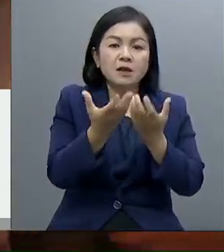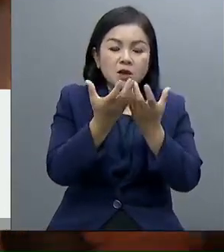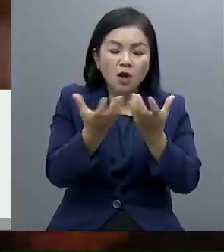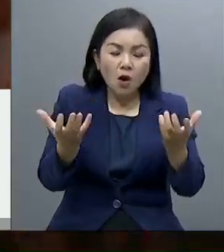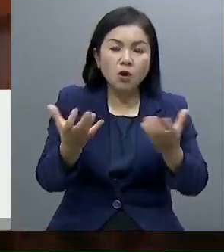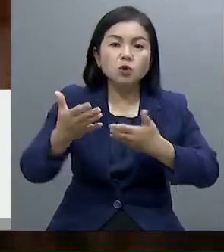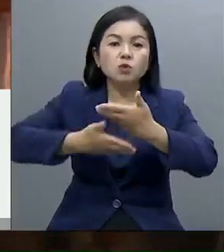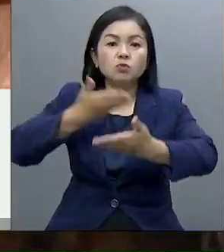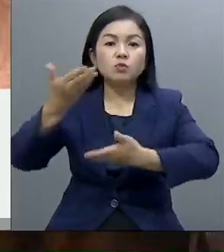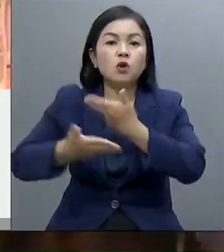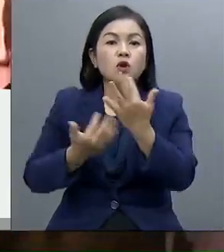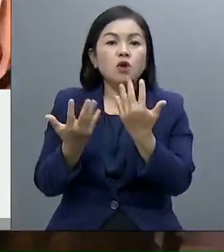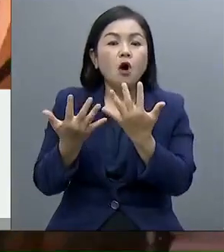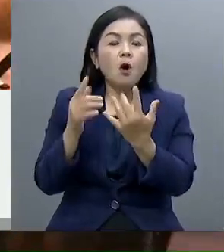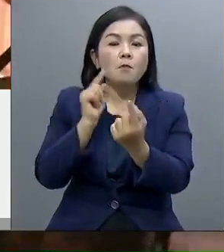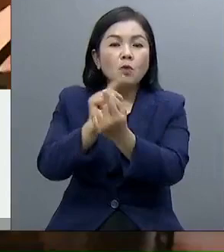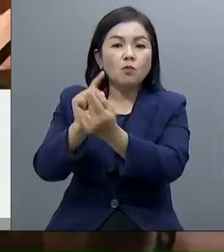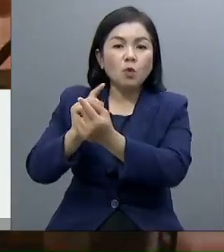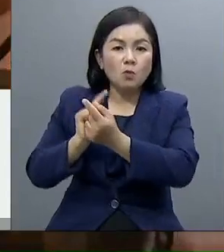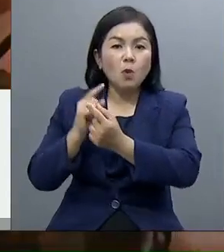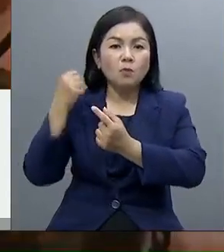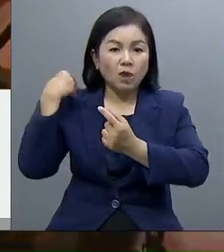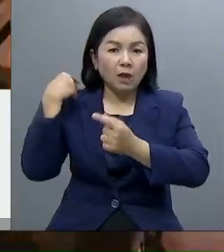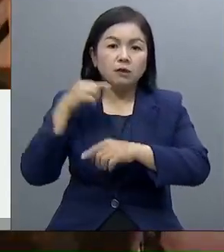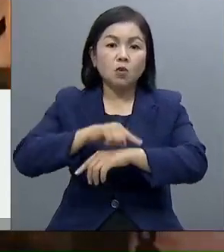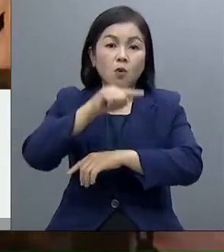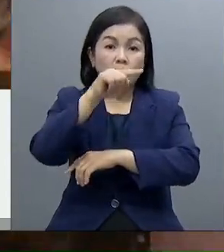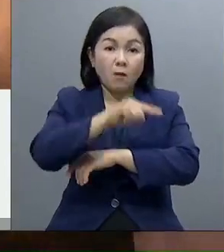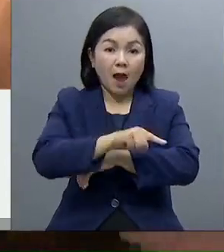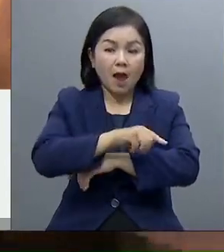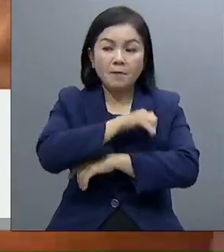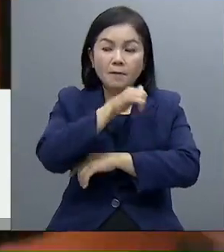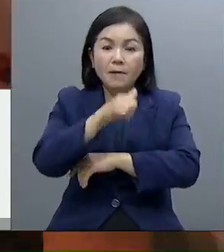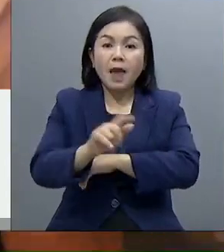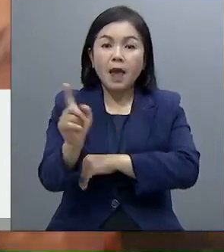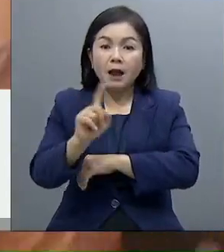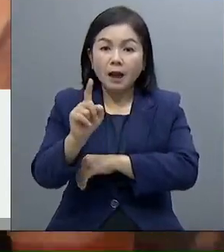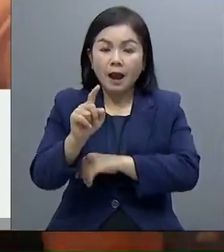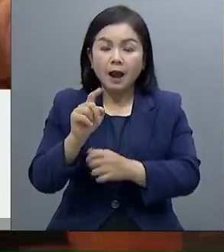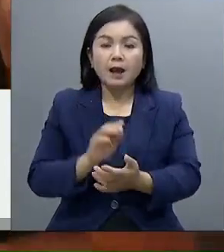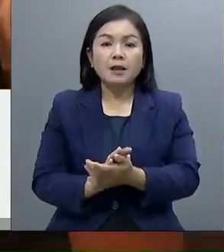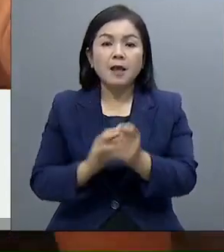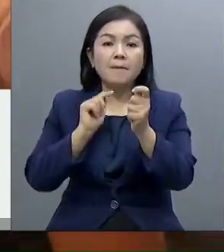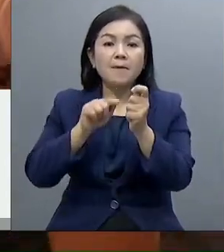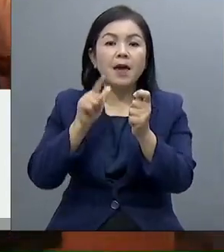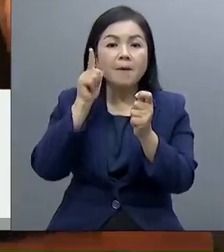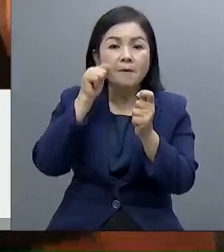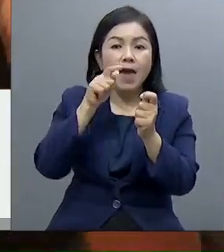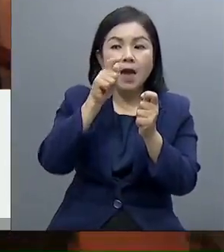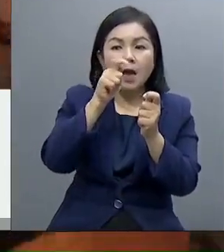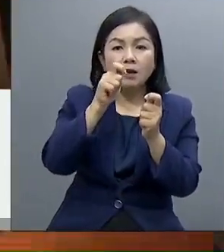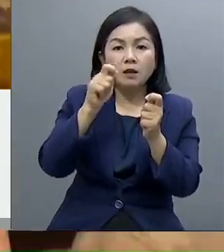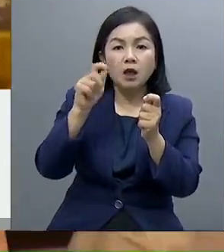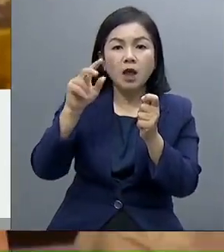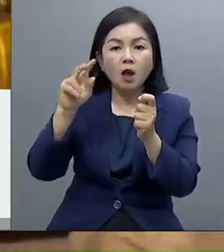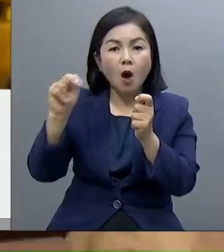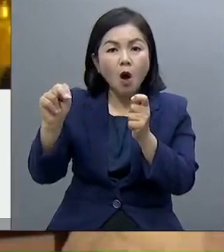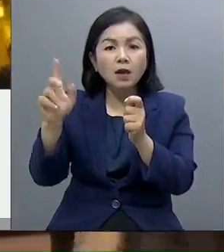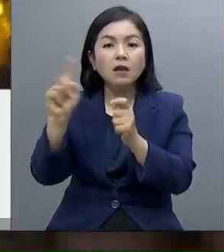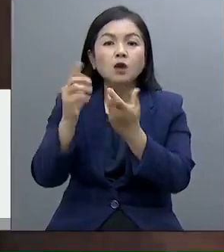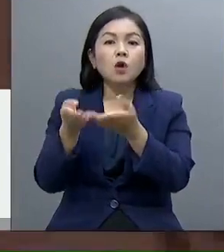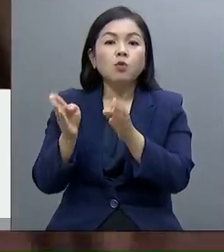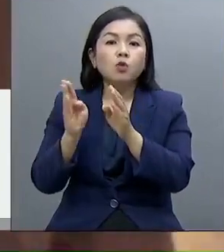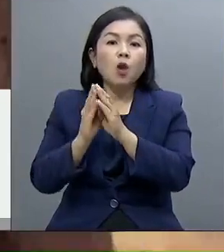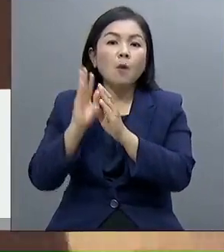ากค่ะสำหรับภารกิจช่วงบ่ายนะคะจะเดินทางไปยังแม่อ่อนค่ะที่ตั้งสุสานของนายเลิศและนางยินดีชินวัตรนะคะพ่อและแม่ของนายทักษิณนะค